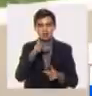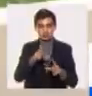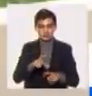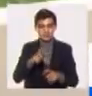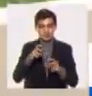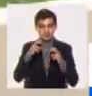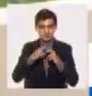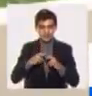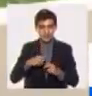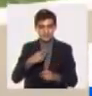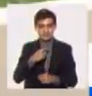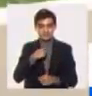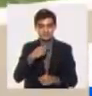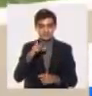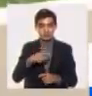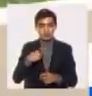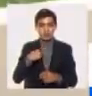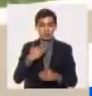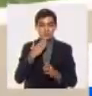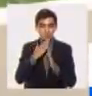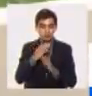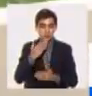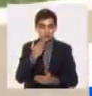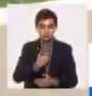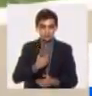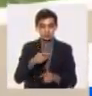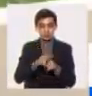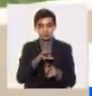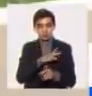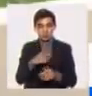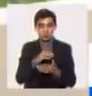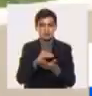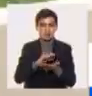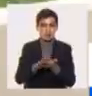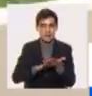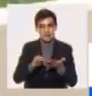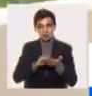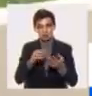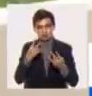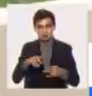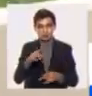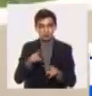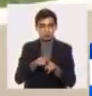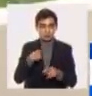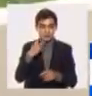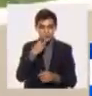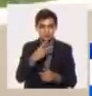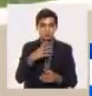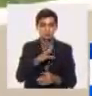Следователь, он просил меня не писать то, как я эту ситуацию вижу, то есть,